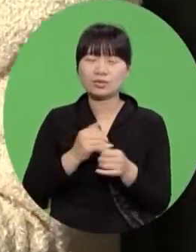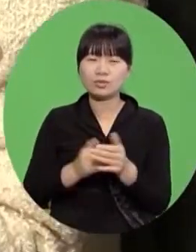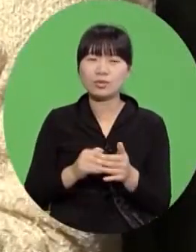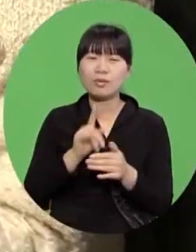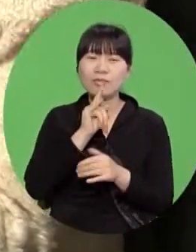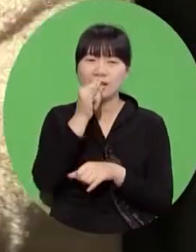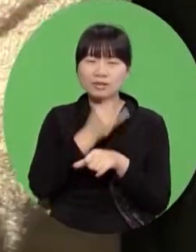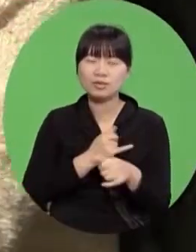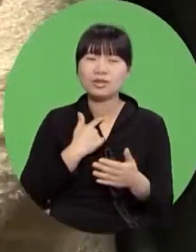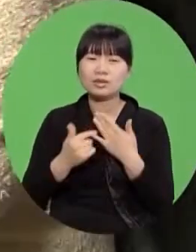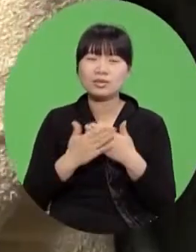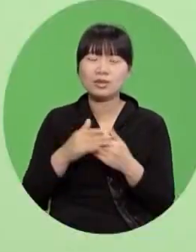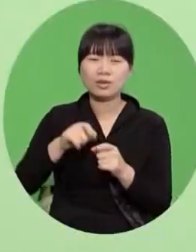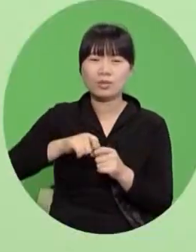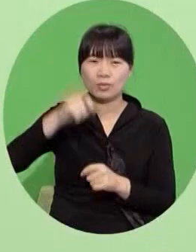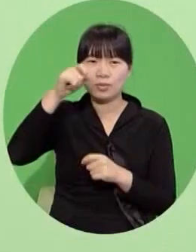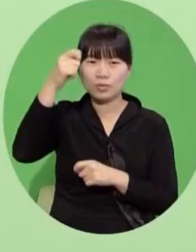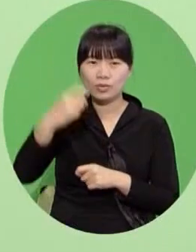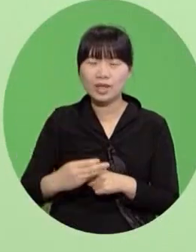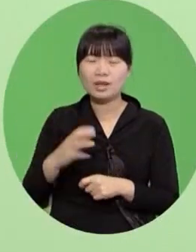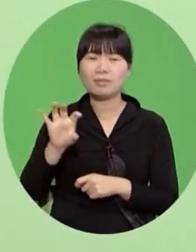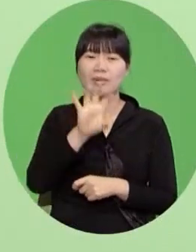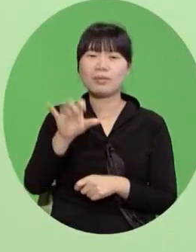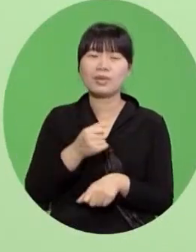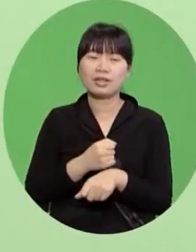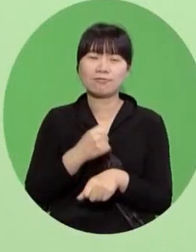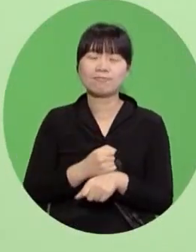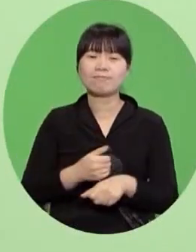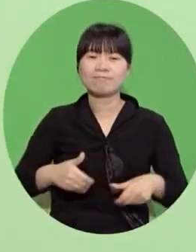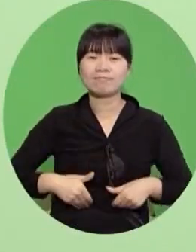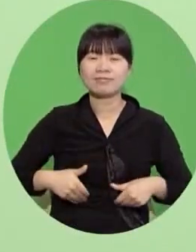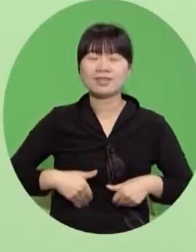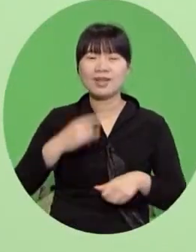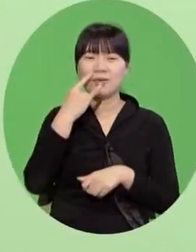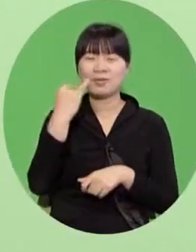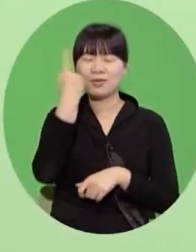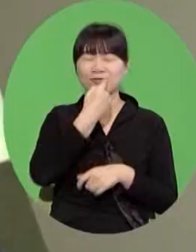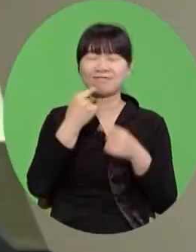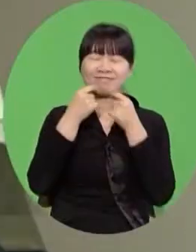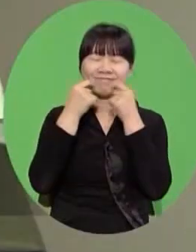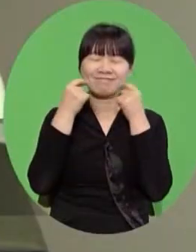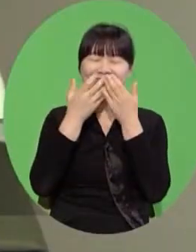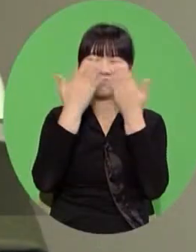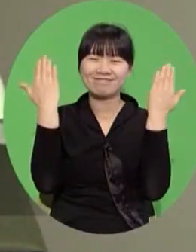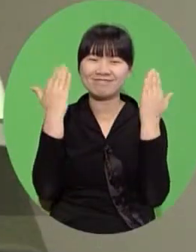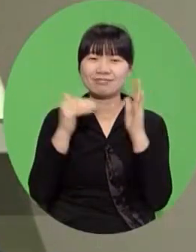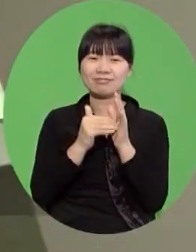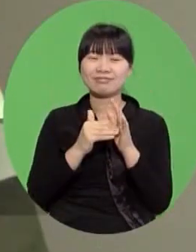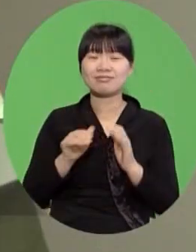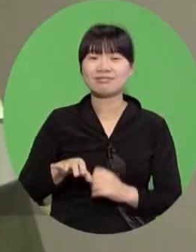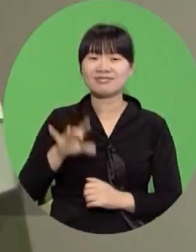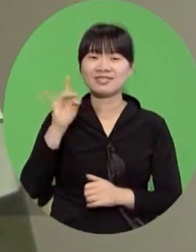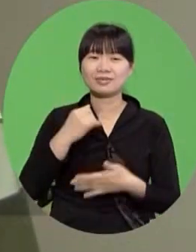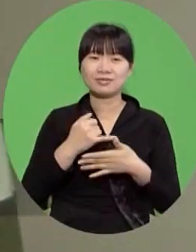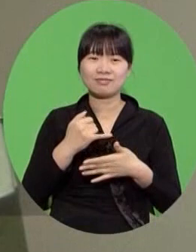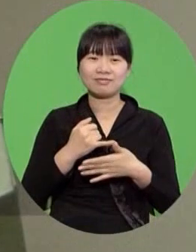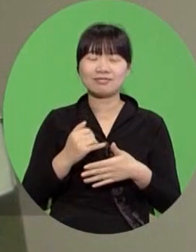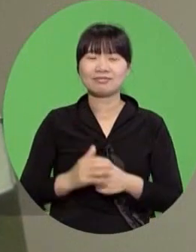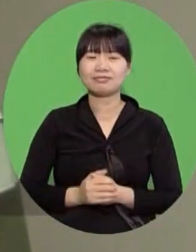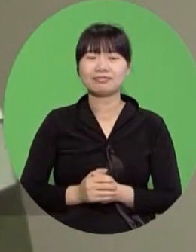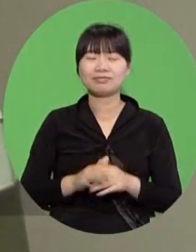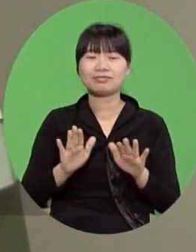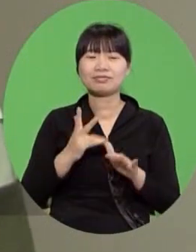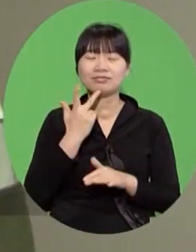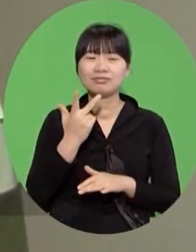있는 이런 경험들을 수차례 반복시켜주는. 엄마의 얼굴이 밝아집니다. 처음에 희연이가